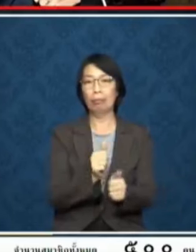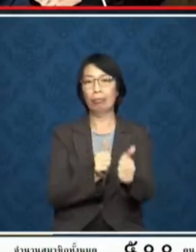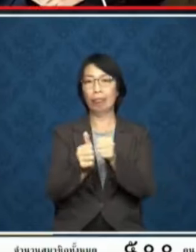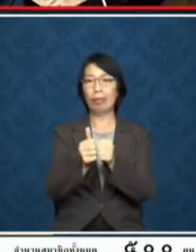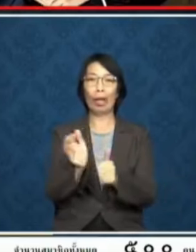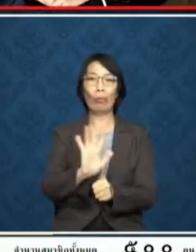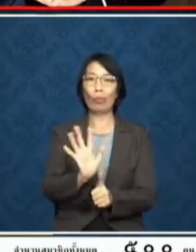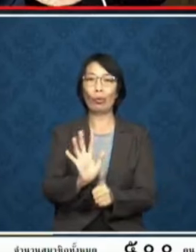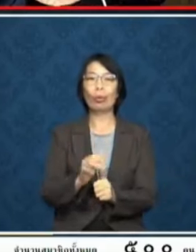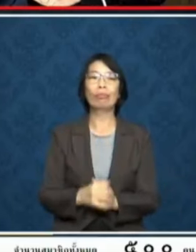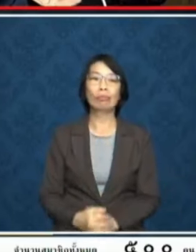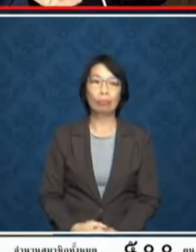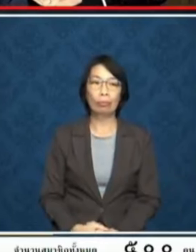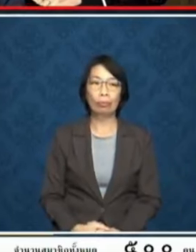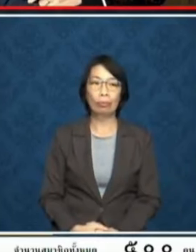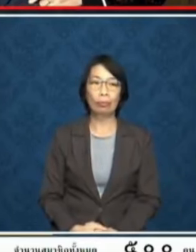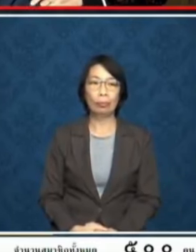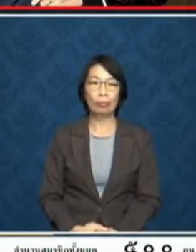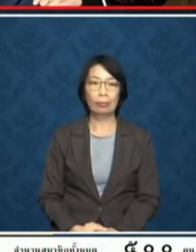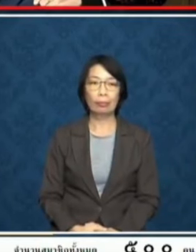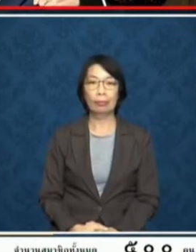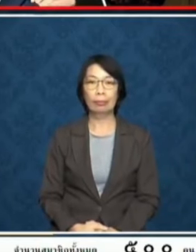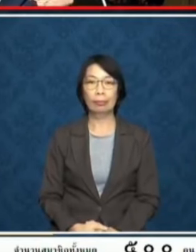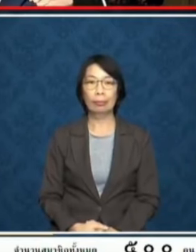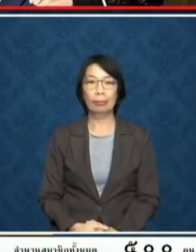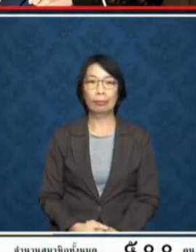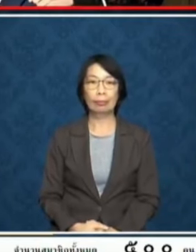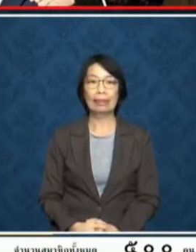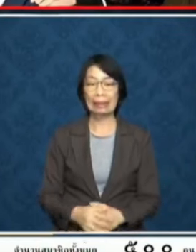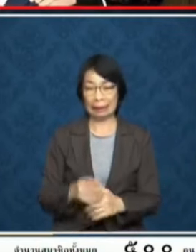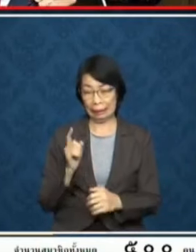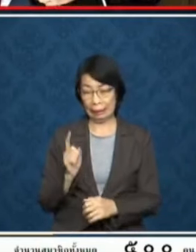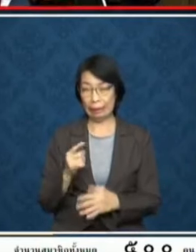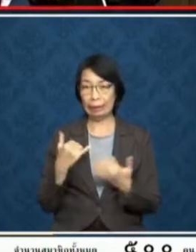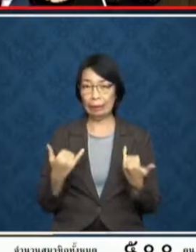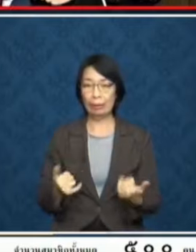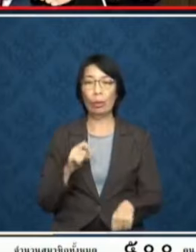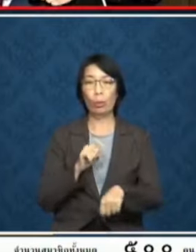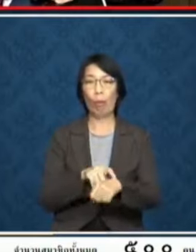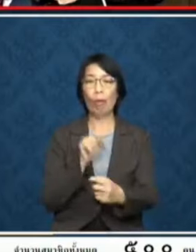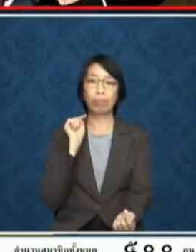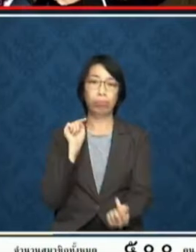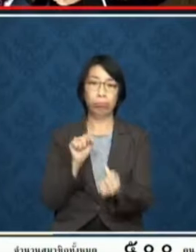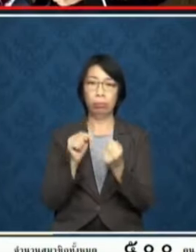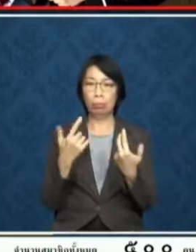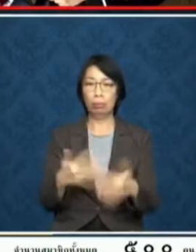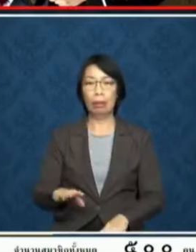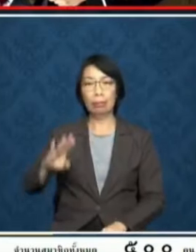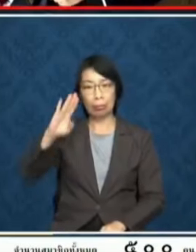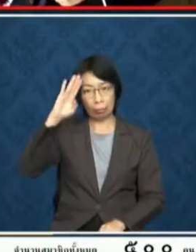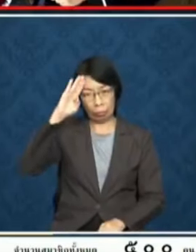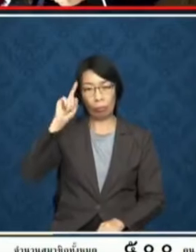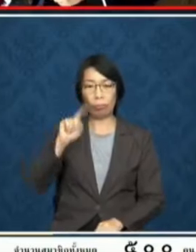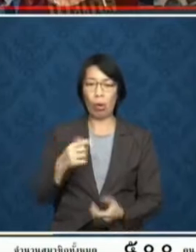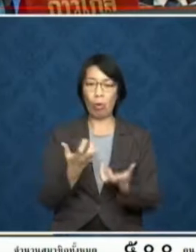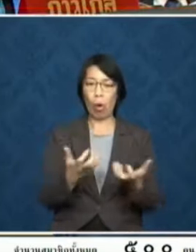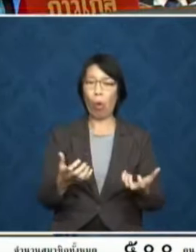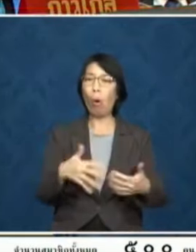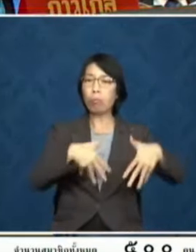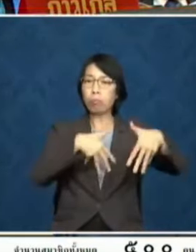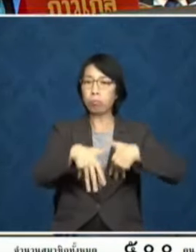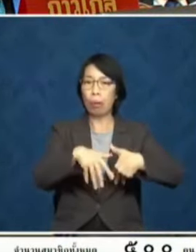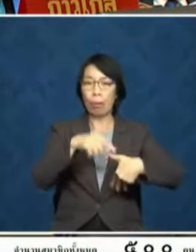ผู้ประกอบการรายอื่นเลยท่านประธานคะจริงๆต้องบอกว่าถึงเวลาแล้วค่ะที่กองทัพจะคืนสมบัติที่เป็นสาธารณ